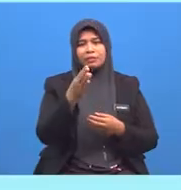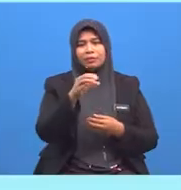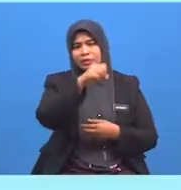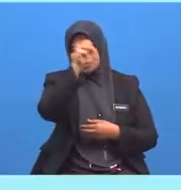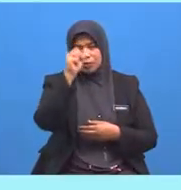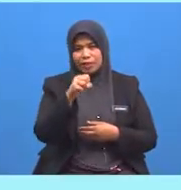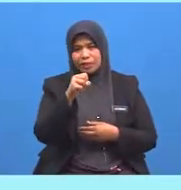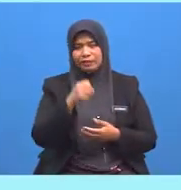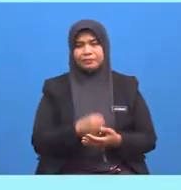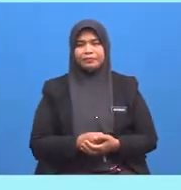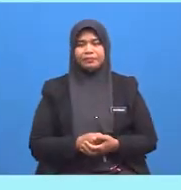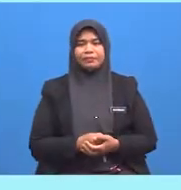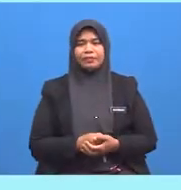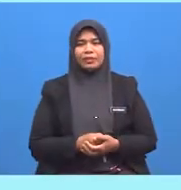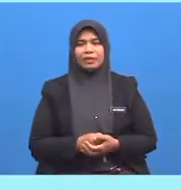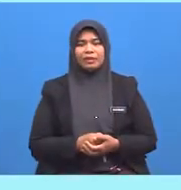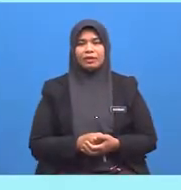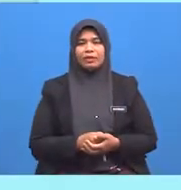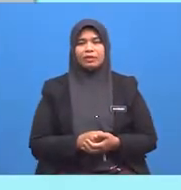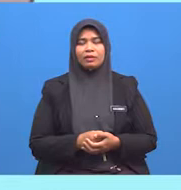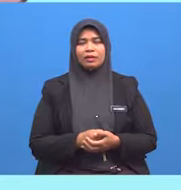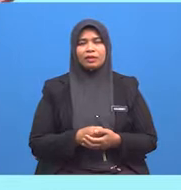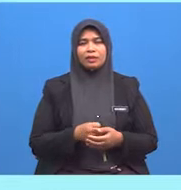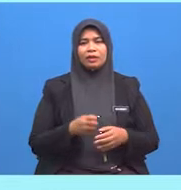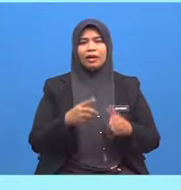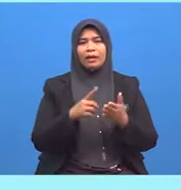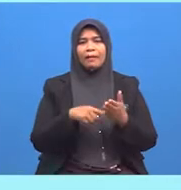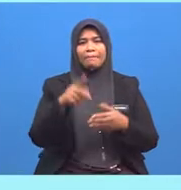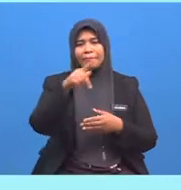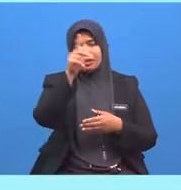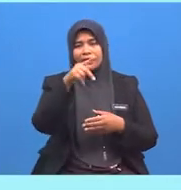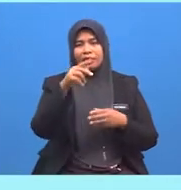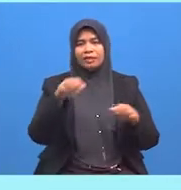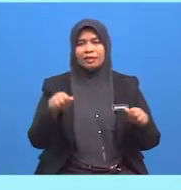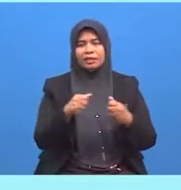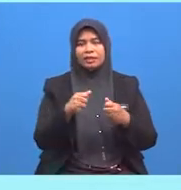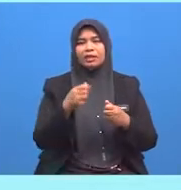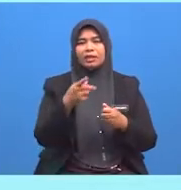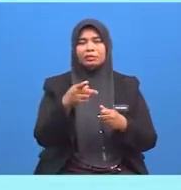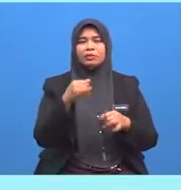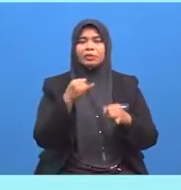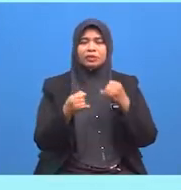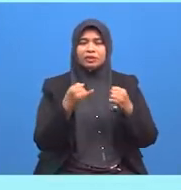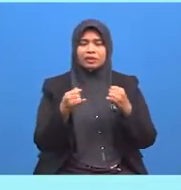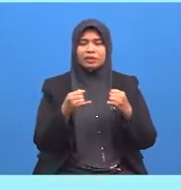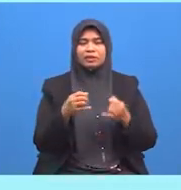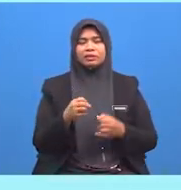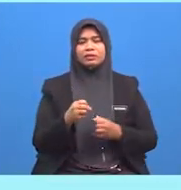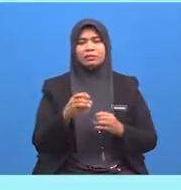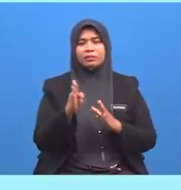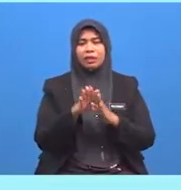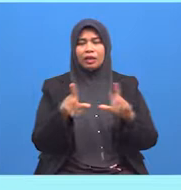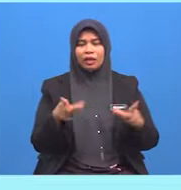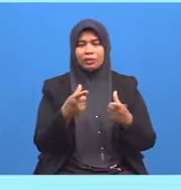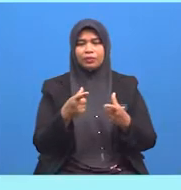Mari sama-sama kita fikirkan tindakan terbaik yang kamu lakukan jika situasi berikut